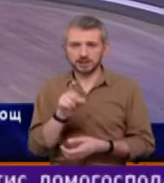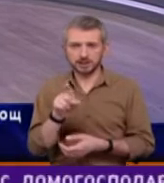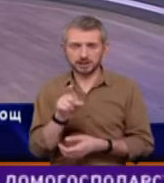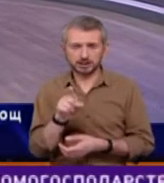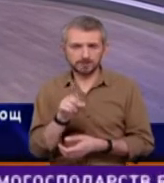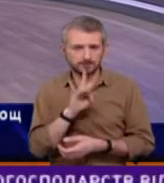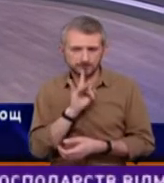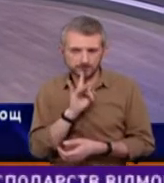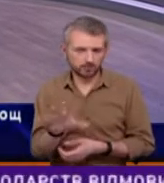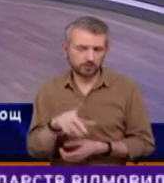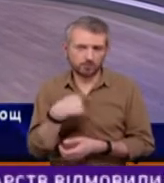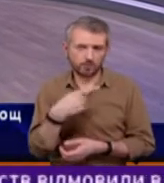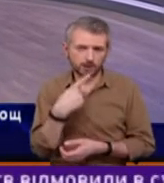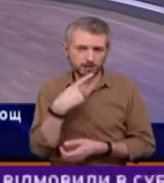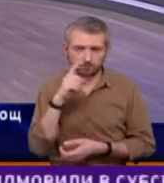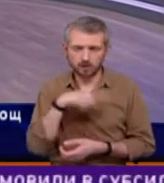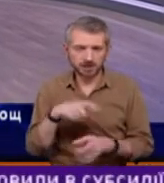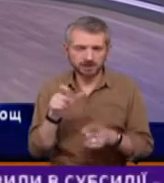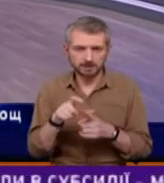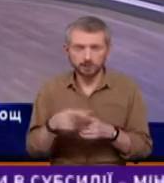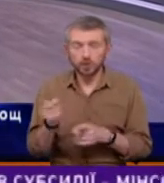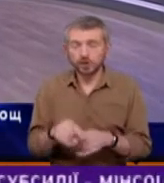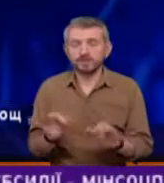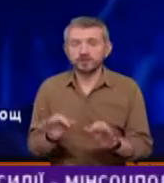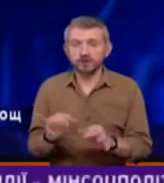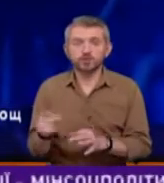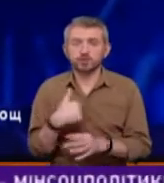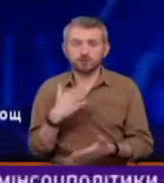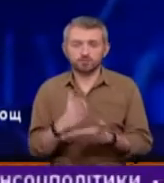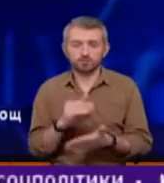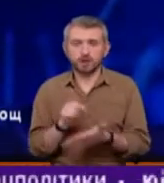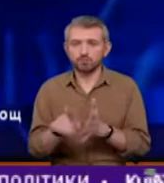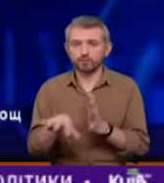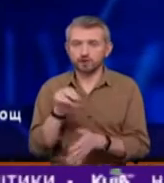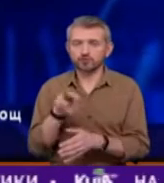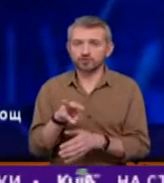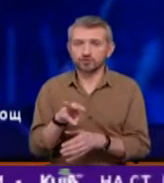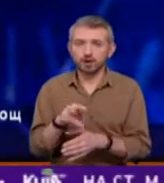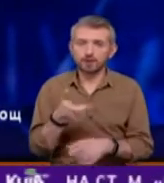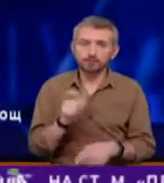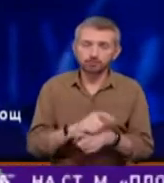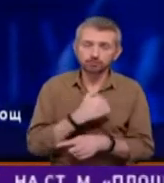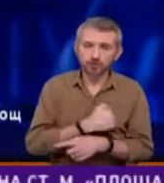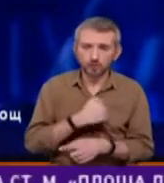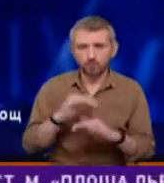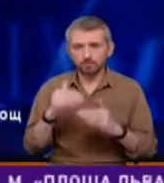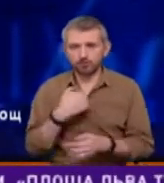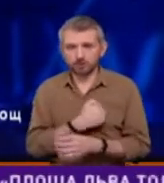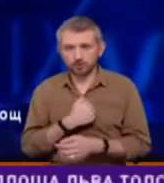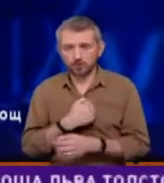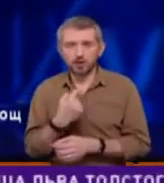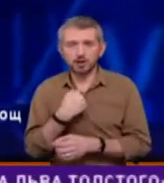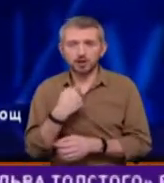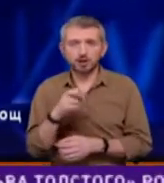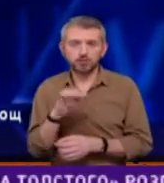не будемо говорити поганих слів, тоді, звичайно, що ми маємо вибирати? Чи більше зло, чи менше зло? Я, наприклад, якби я чув там